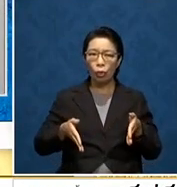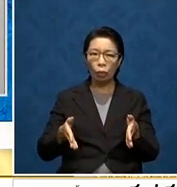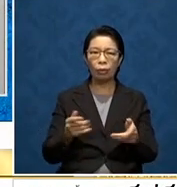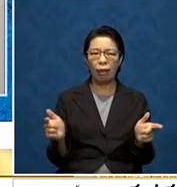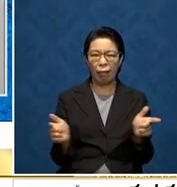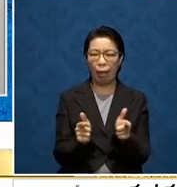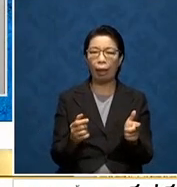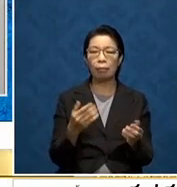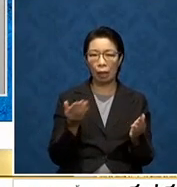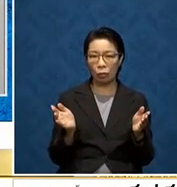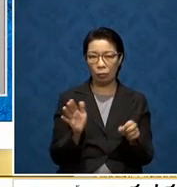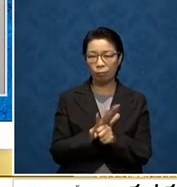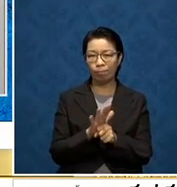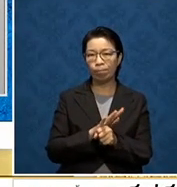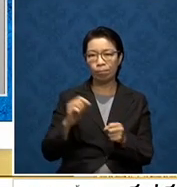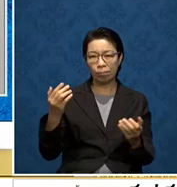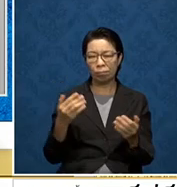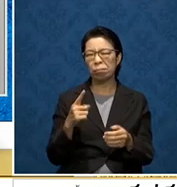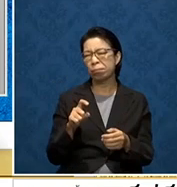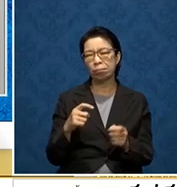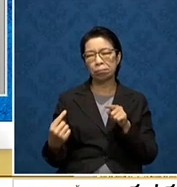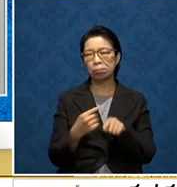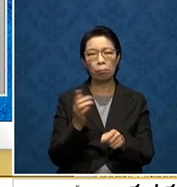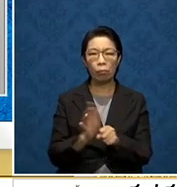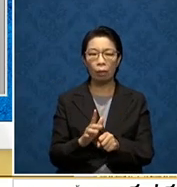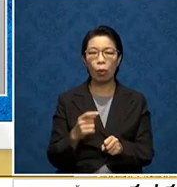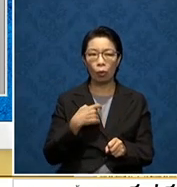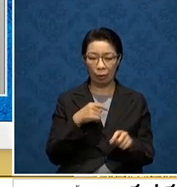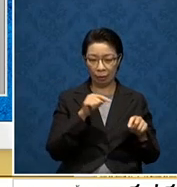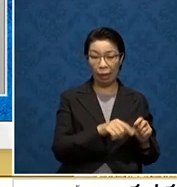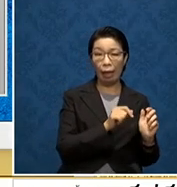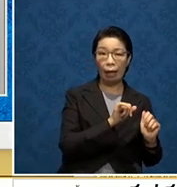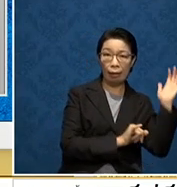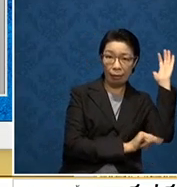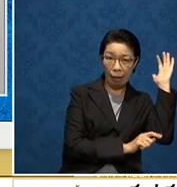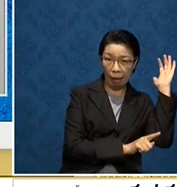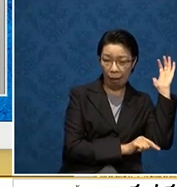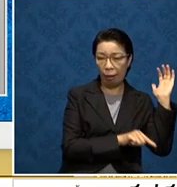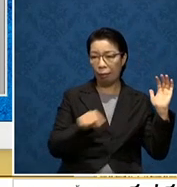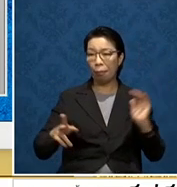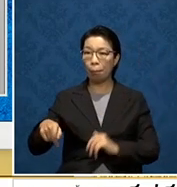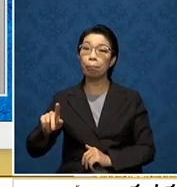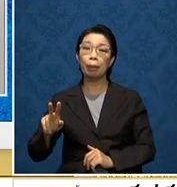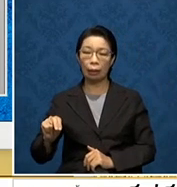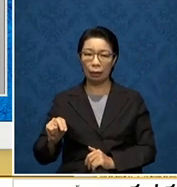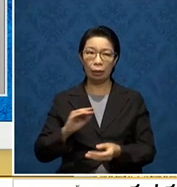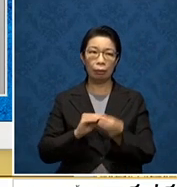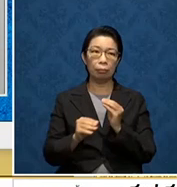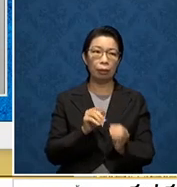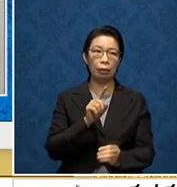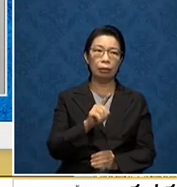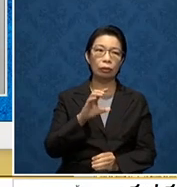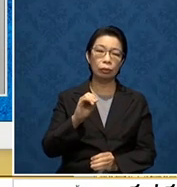วเป็นถนนเชื่อมต่อระหว่างยะลาปัตตานีถนนทางหลวงหมายเลข